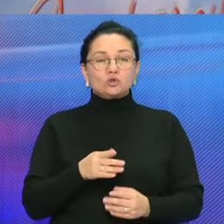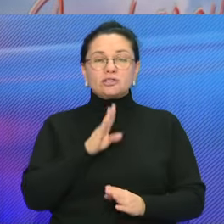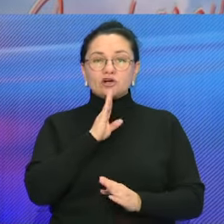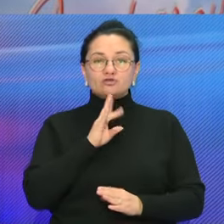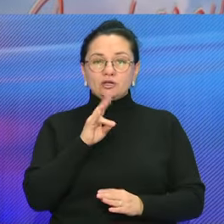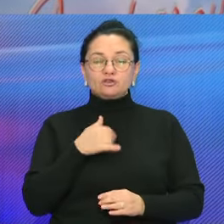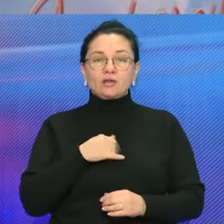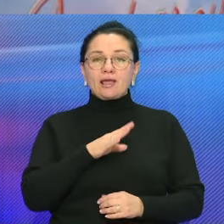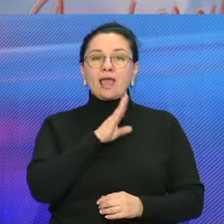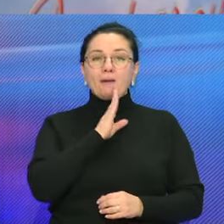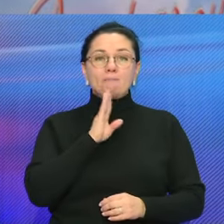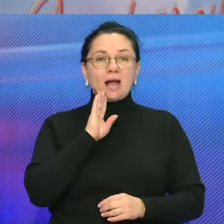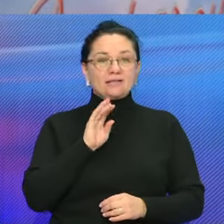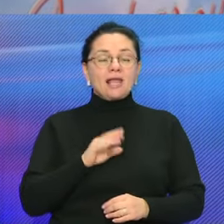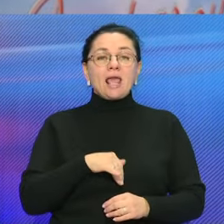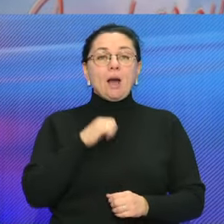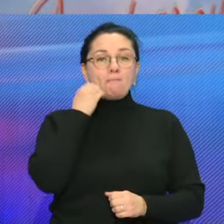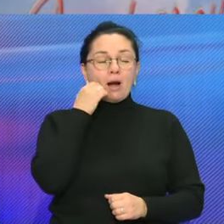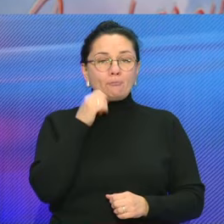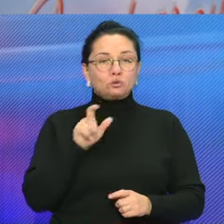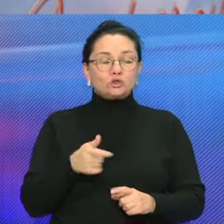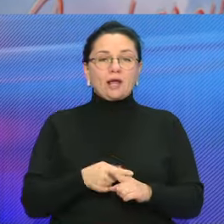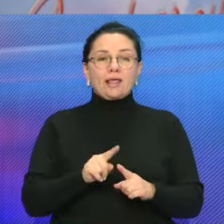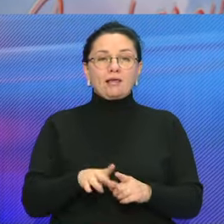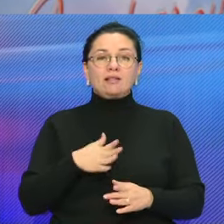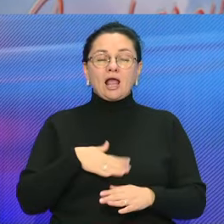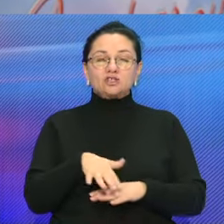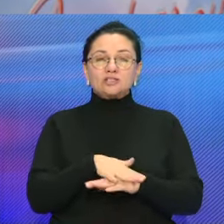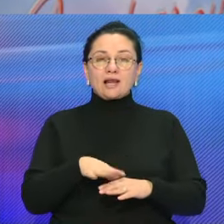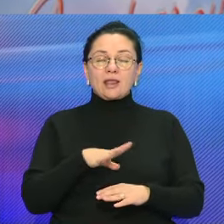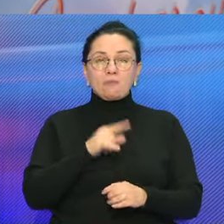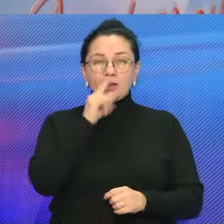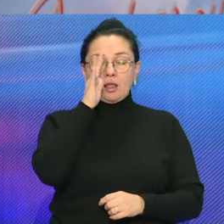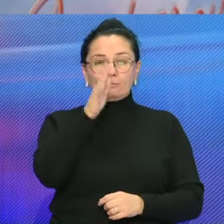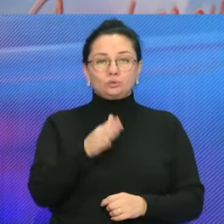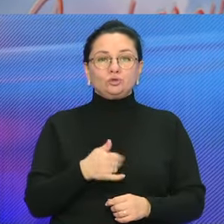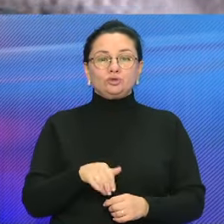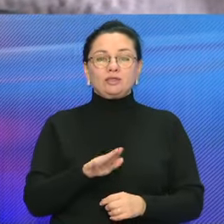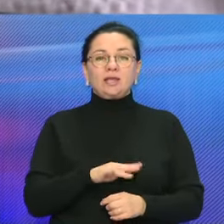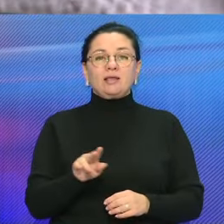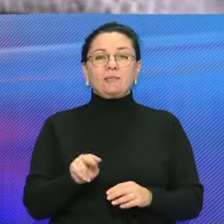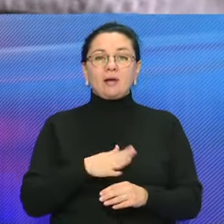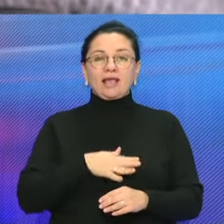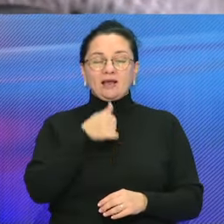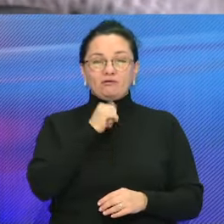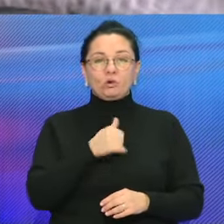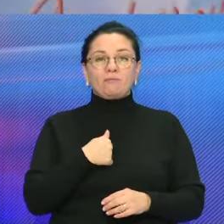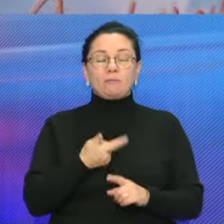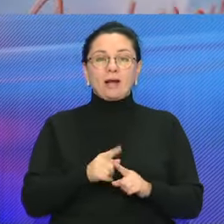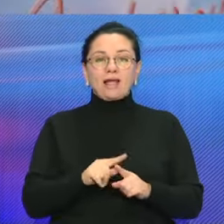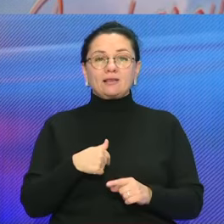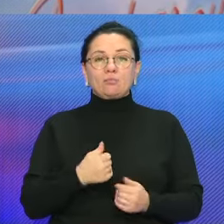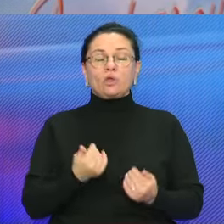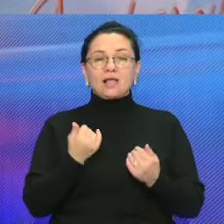мать, я бабушка. Я хочу, чтобы в нашей стране было будущее, чтобы было будущее моих детей, моих внуков. Поэтому я сегодня,